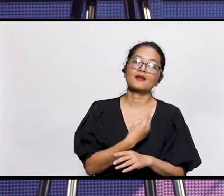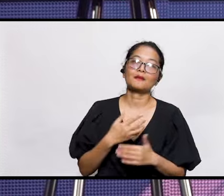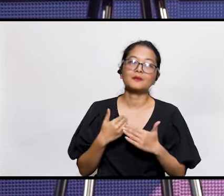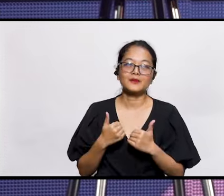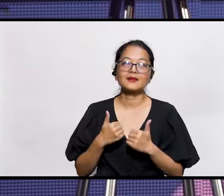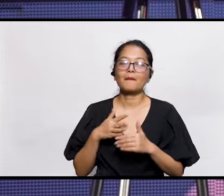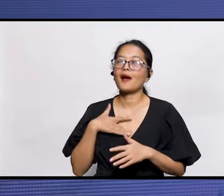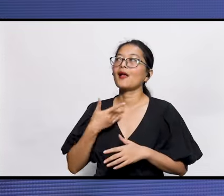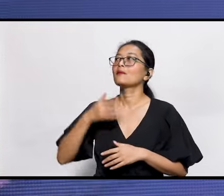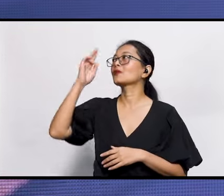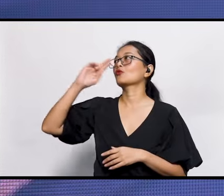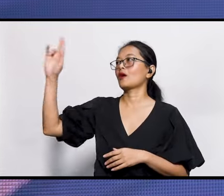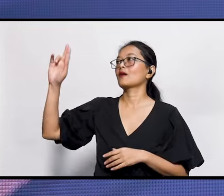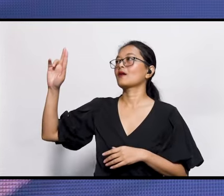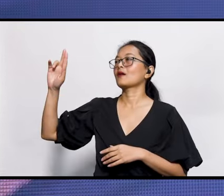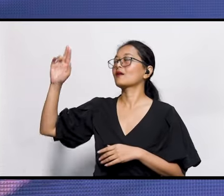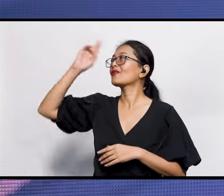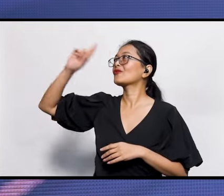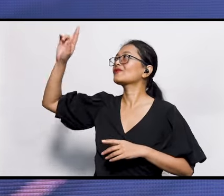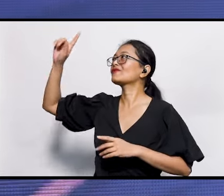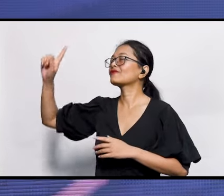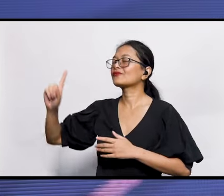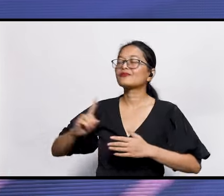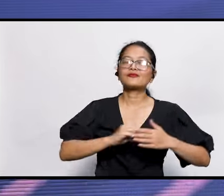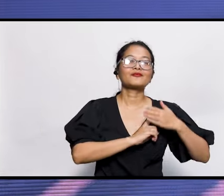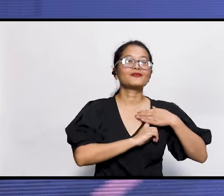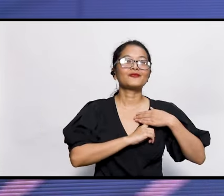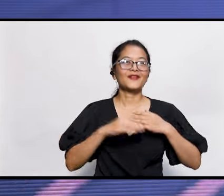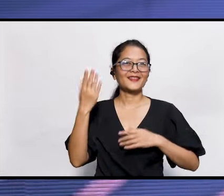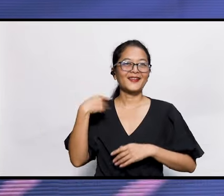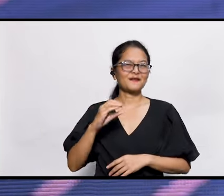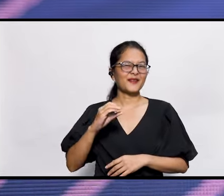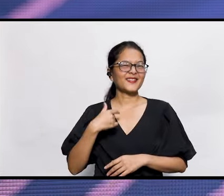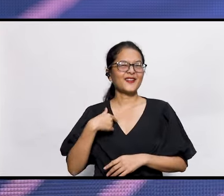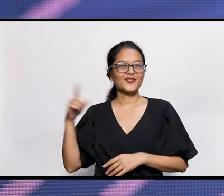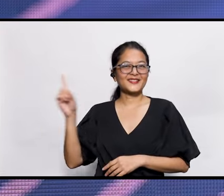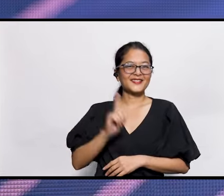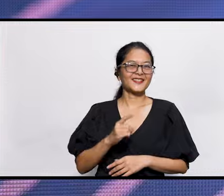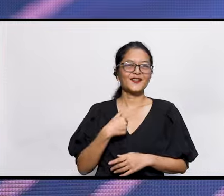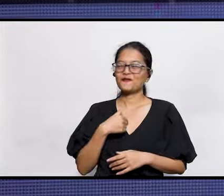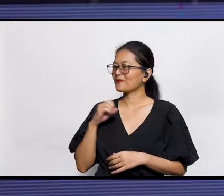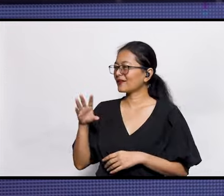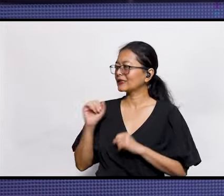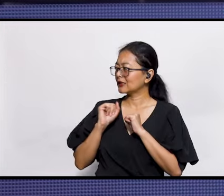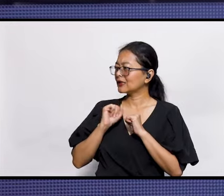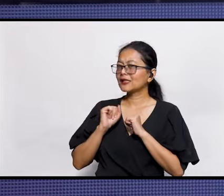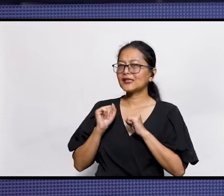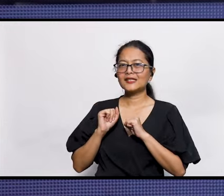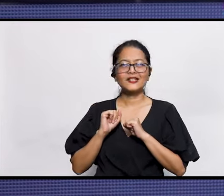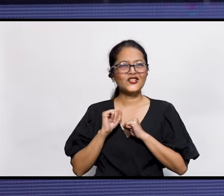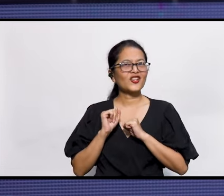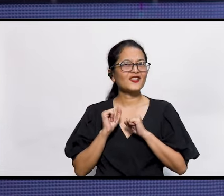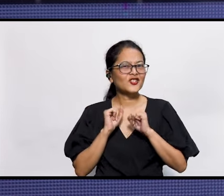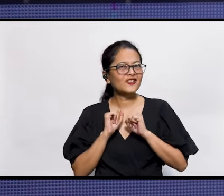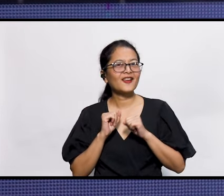dia memeluk dia tadi pagi saya datang sini dingin sekali saya dingin lalu saya kata teman dingin lalu Regina dengan